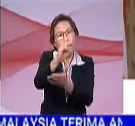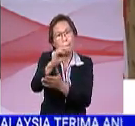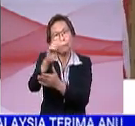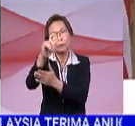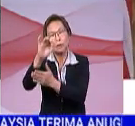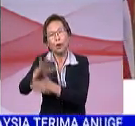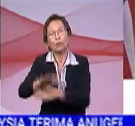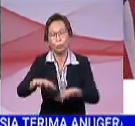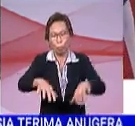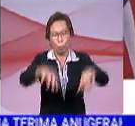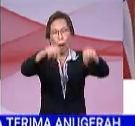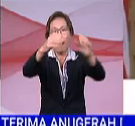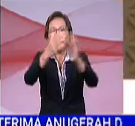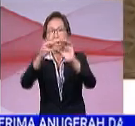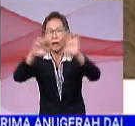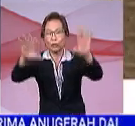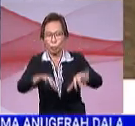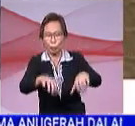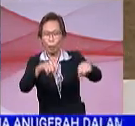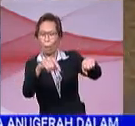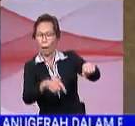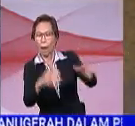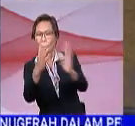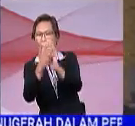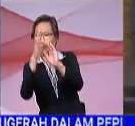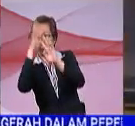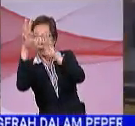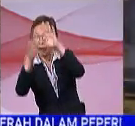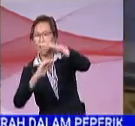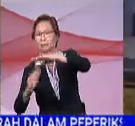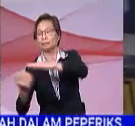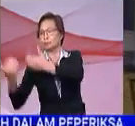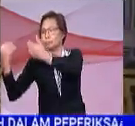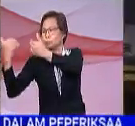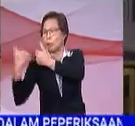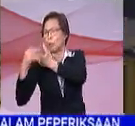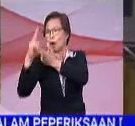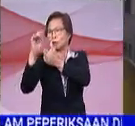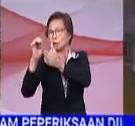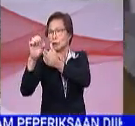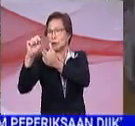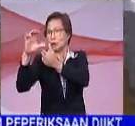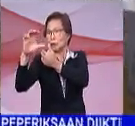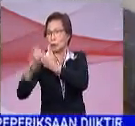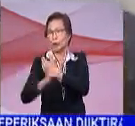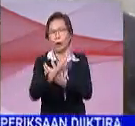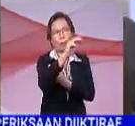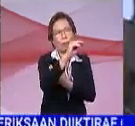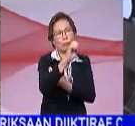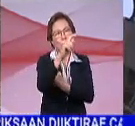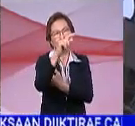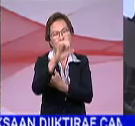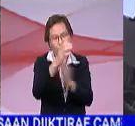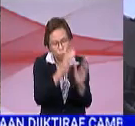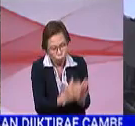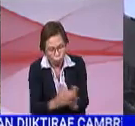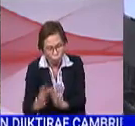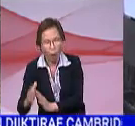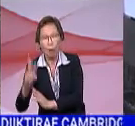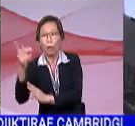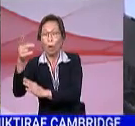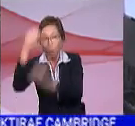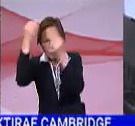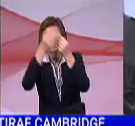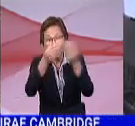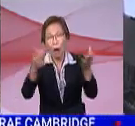Bandaraya Kuching sebagai sebuah bandaraya kreatif di bawah UNESCO. Semasa kunjungan tersebut, MOTEC turut mengemaskini Ketua Menteri